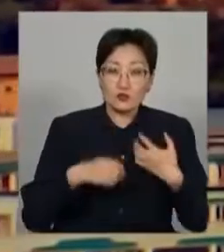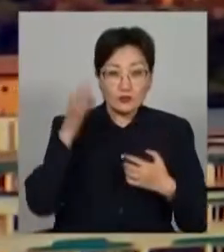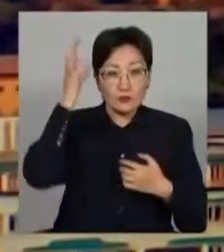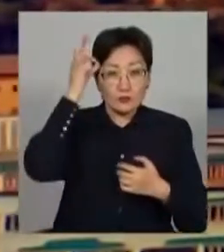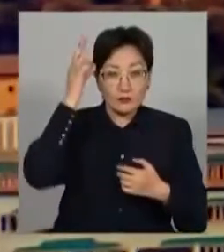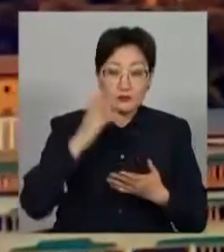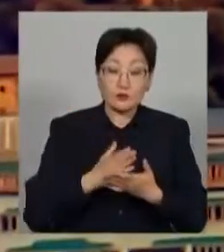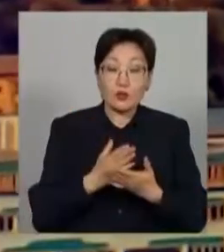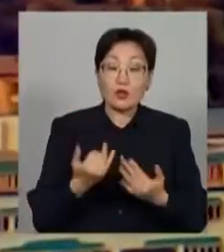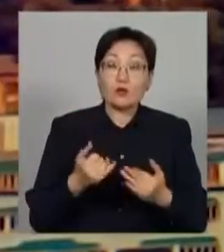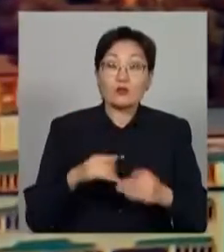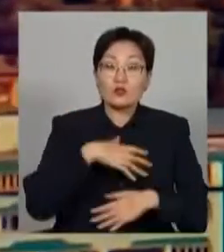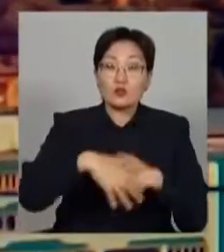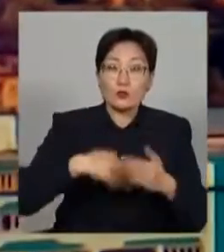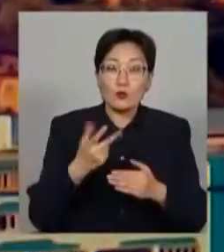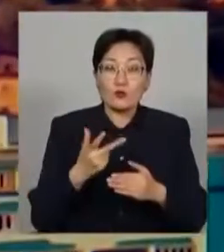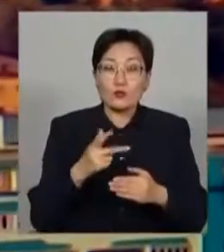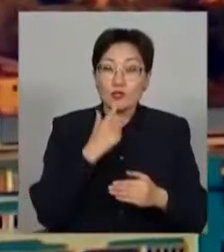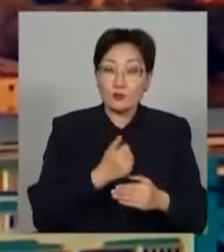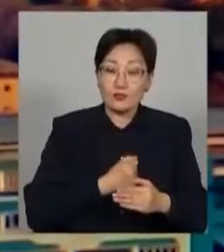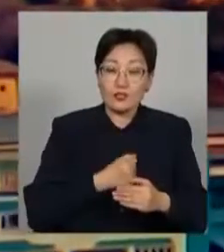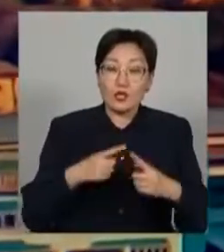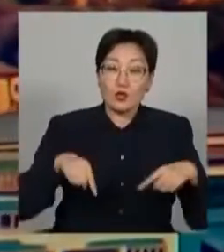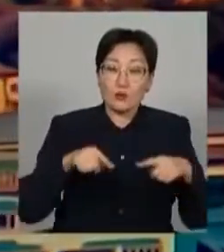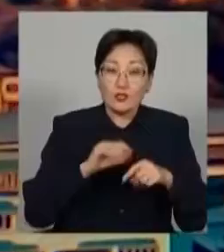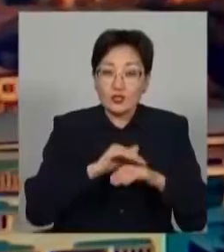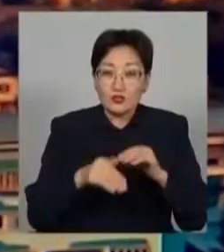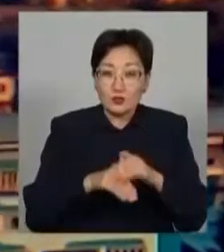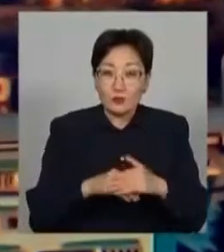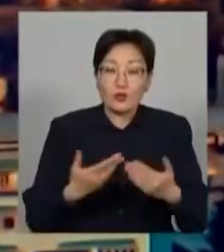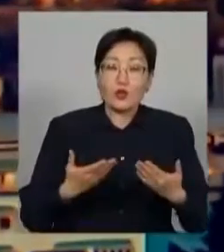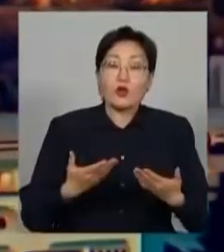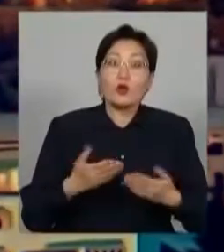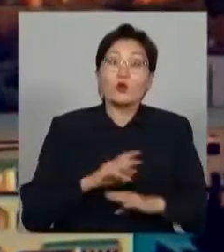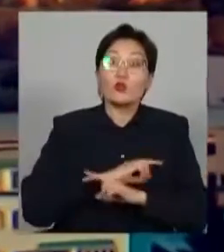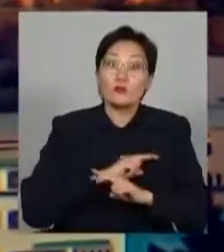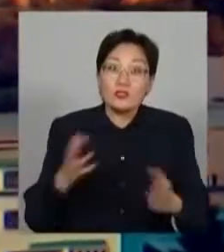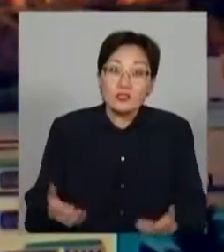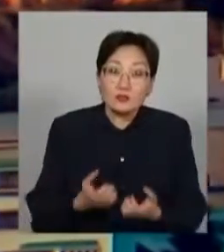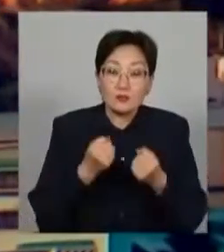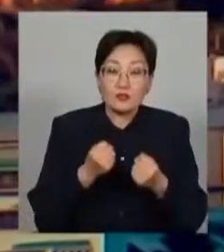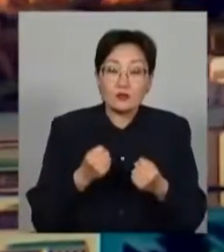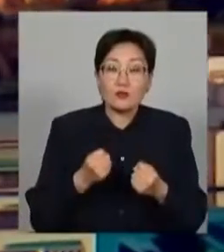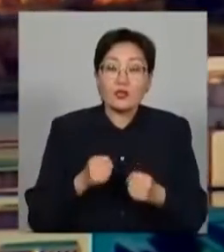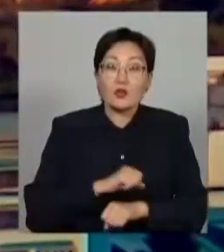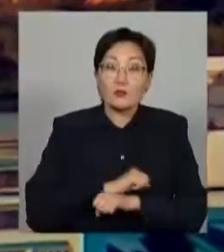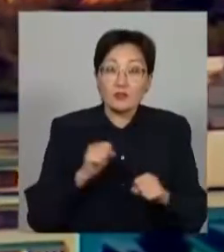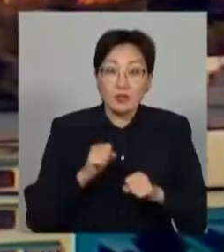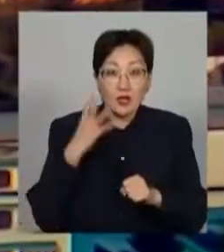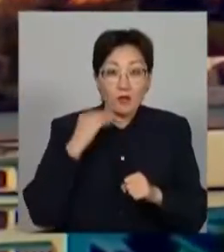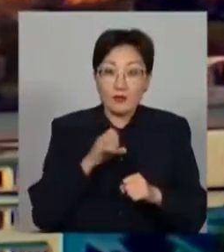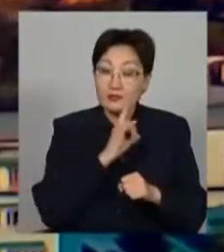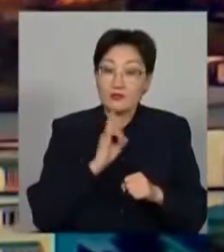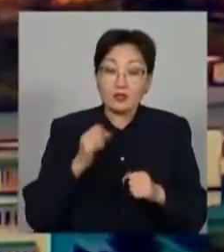алатынын жеткізді. Ол дүрбелеңде үш ұландық сарбазды мекемеге жасырып өлімнен арышылап қалған. Елең алаңда ерлік көрсеткен